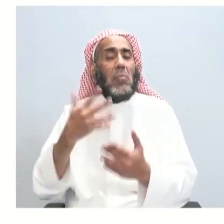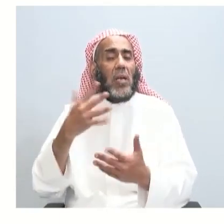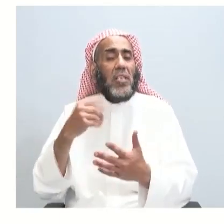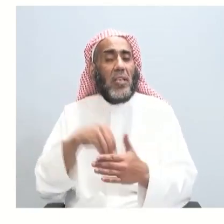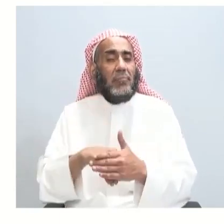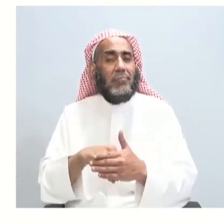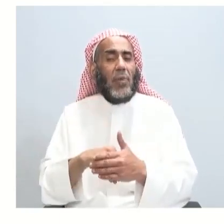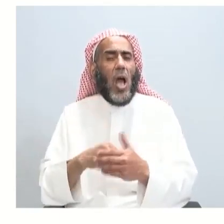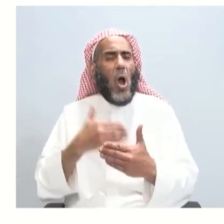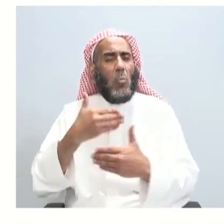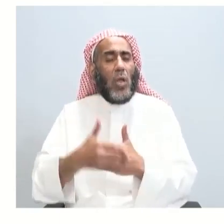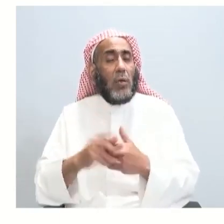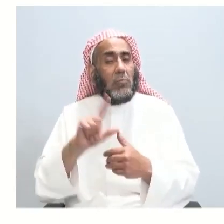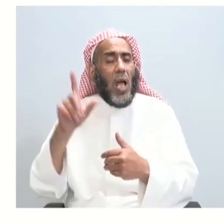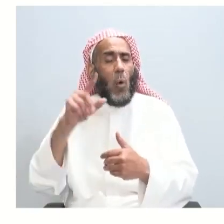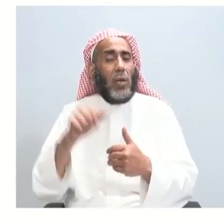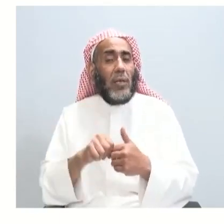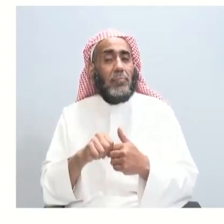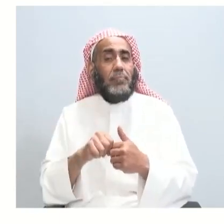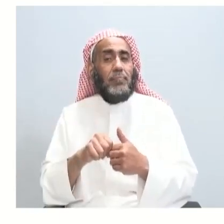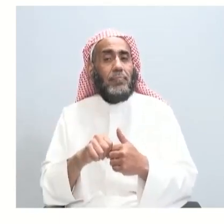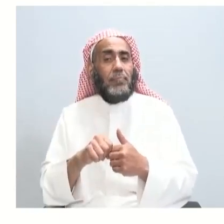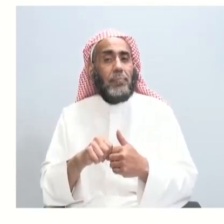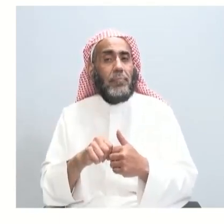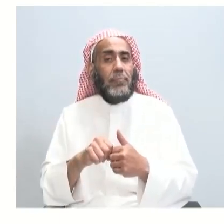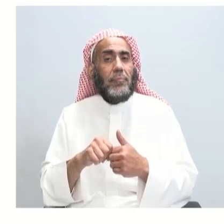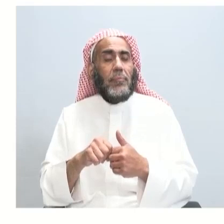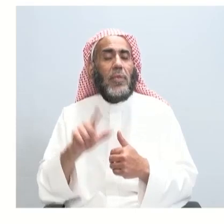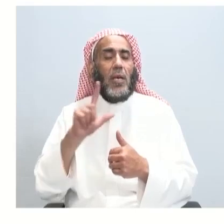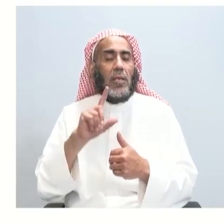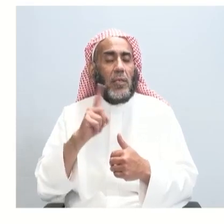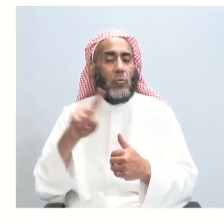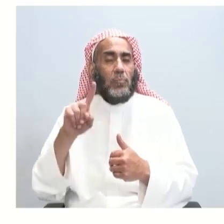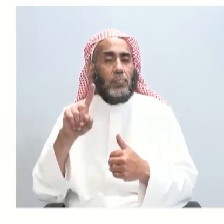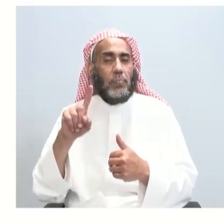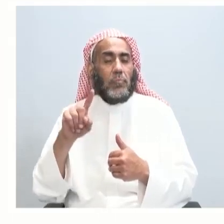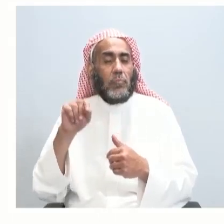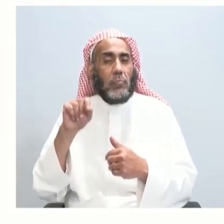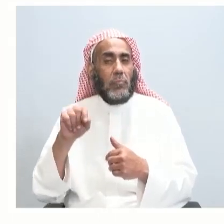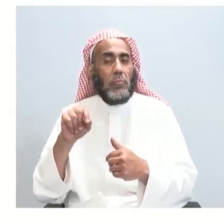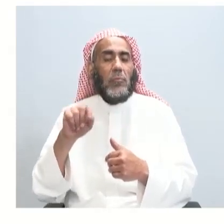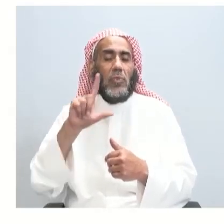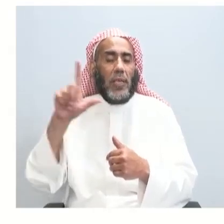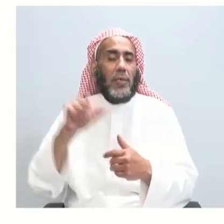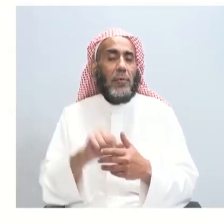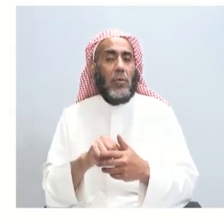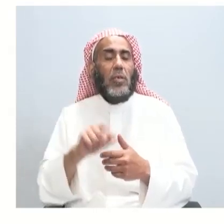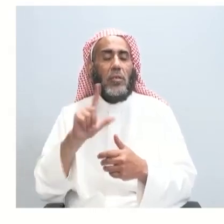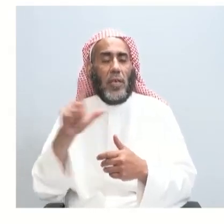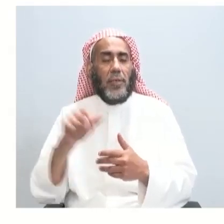او متاخر صحيح ام خاطئ احسنتم هنا صحيح